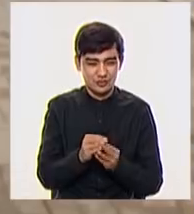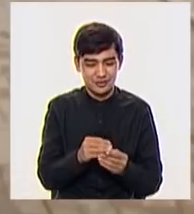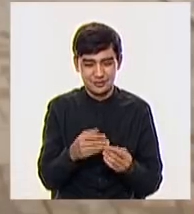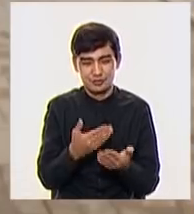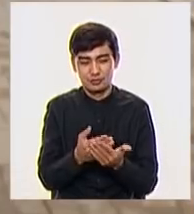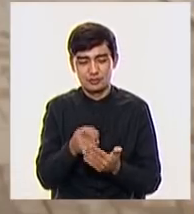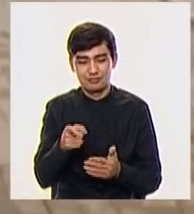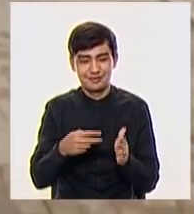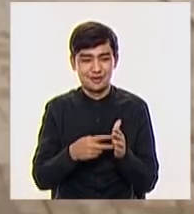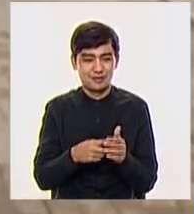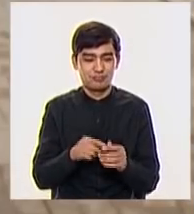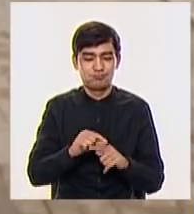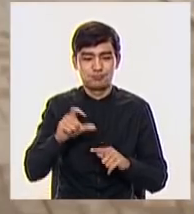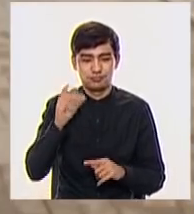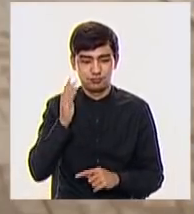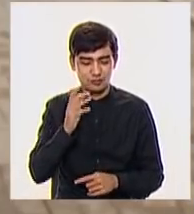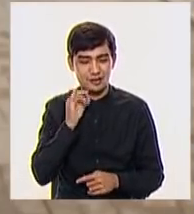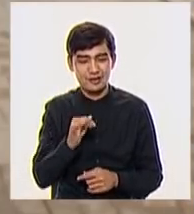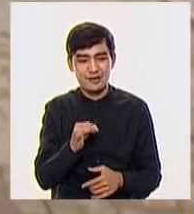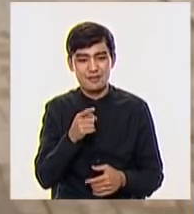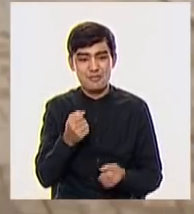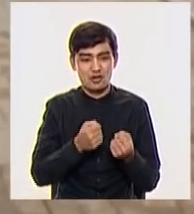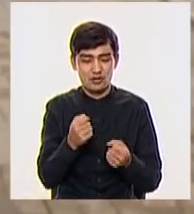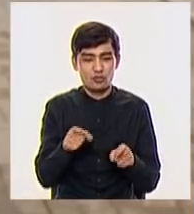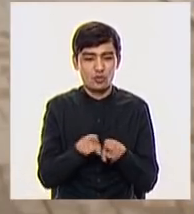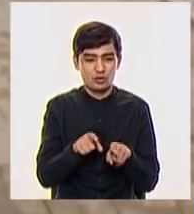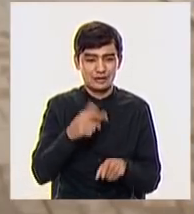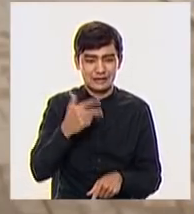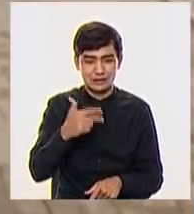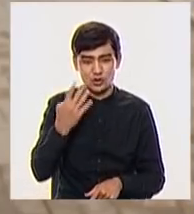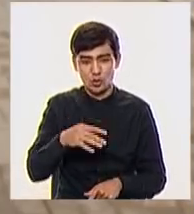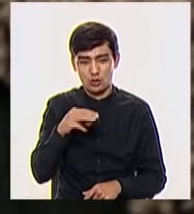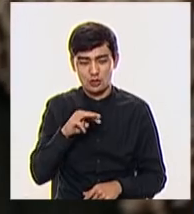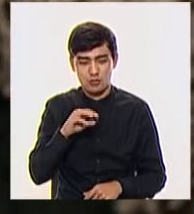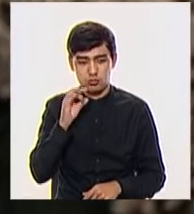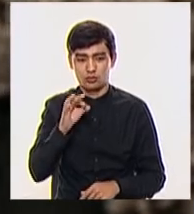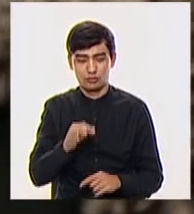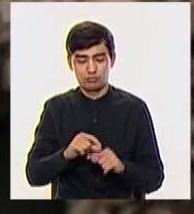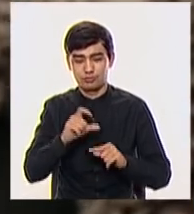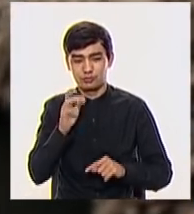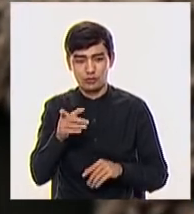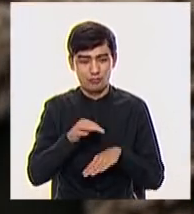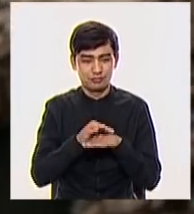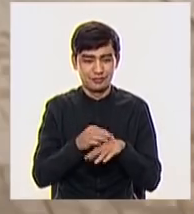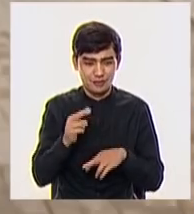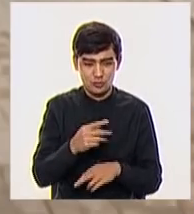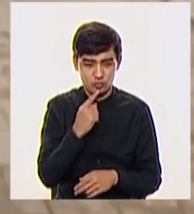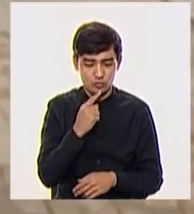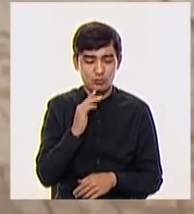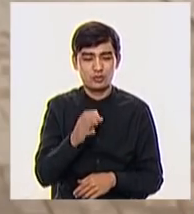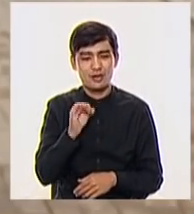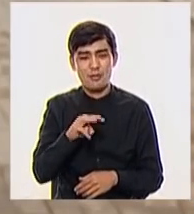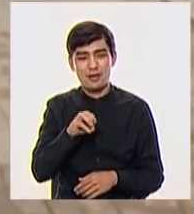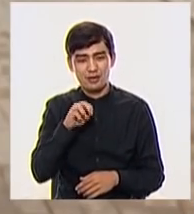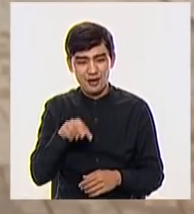болса, ода транспортты 30-40% дейін көтеріліп кетеді. Себебі оны тасу қиын. Металл сияқты, яке мысын